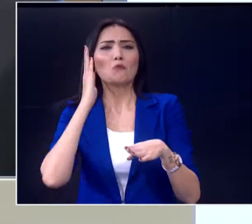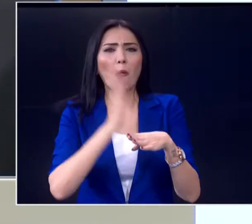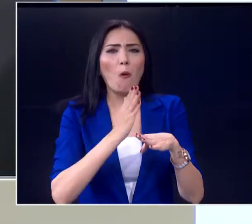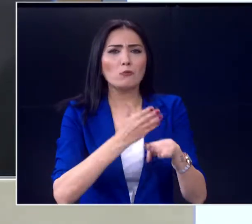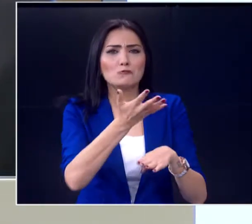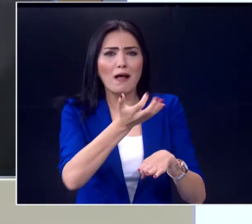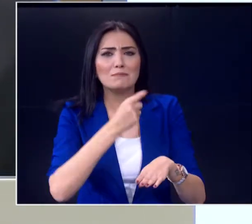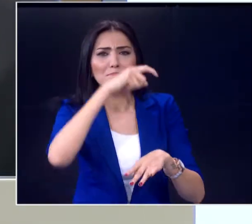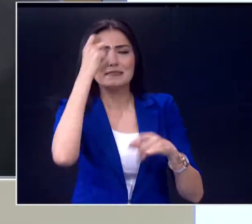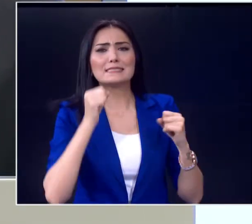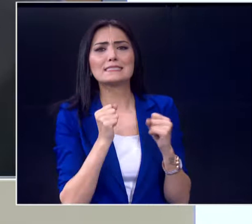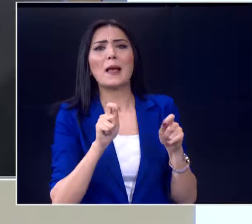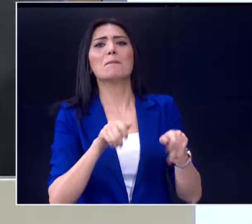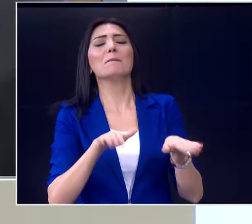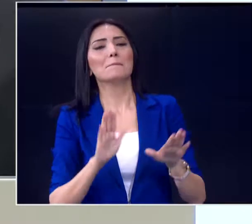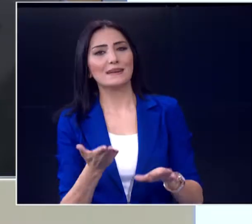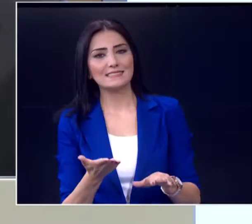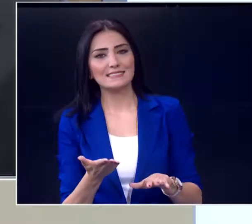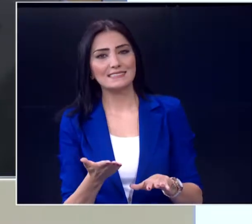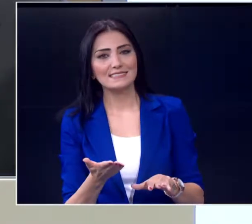alıp ısınamaz.